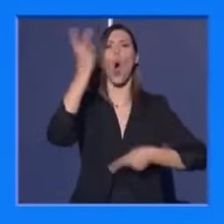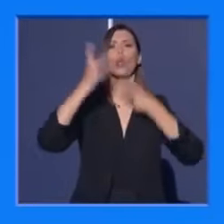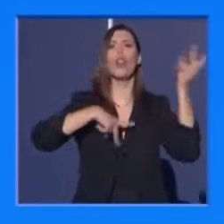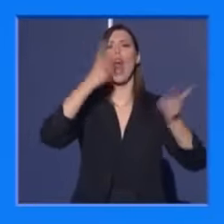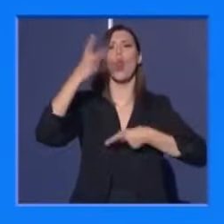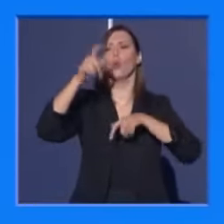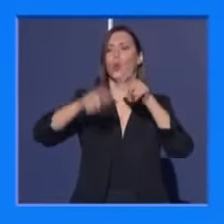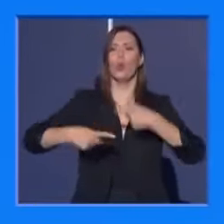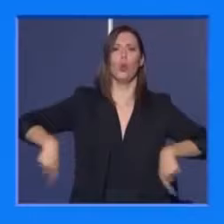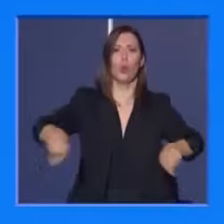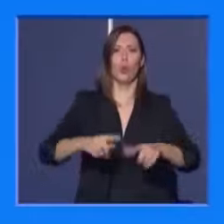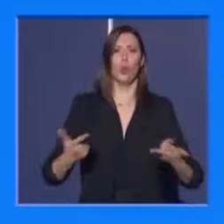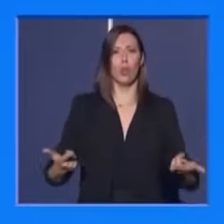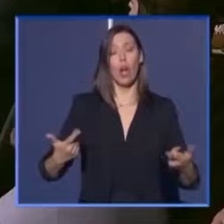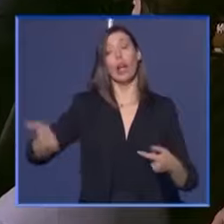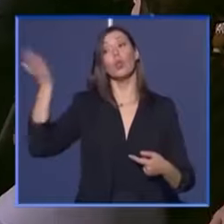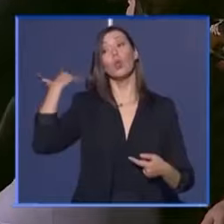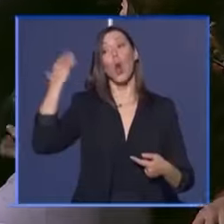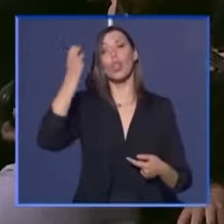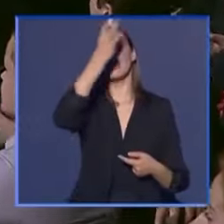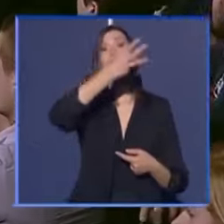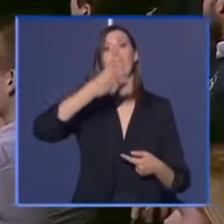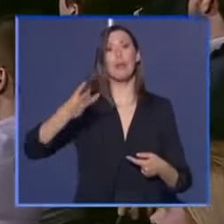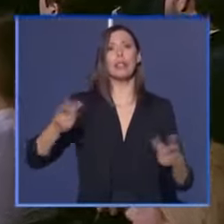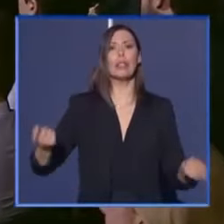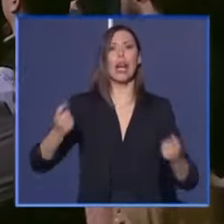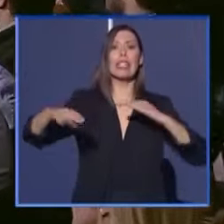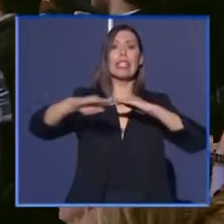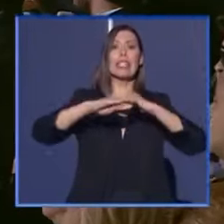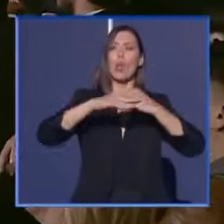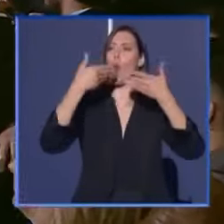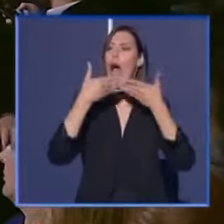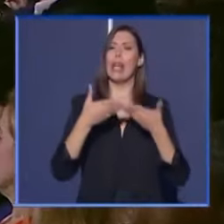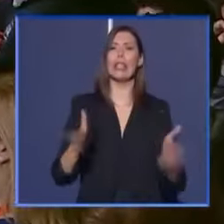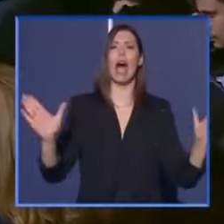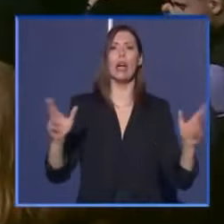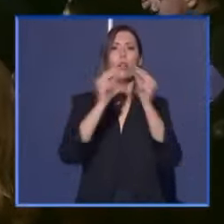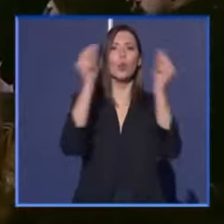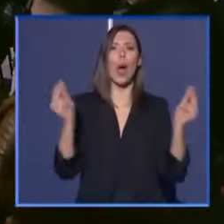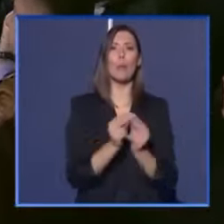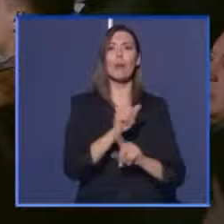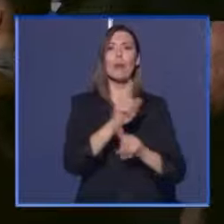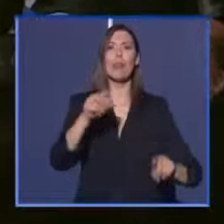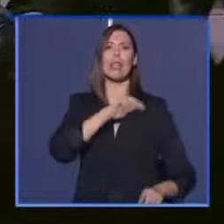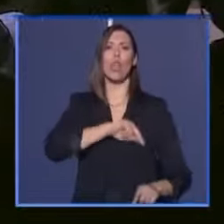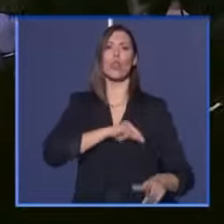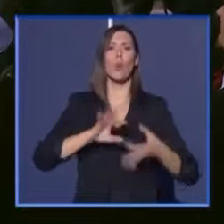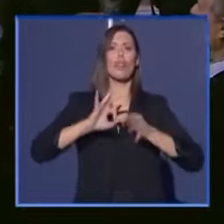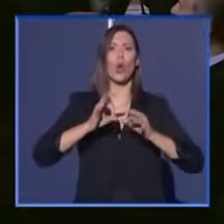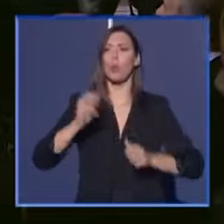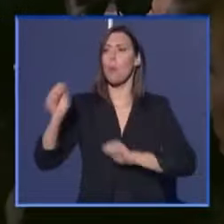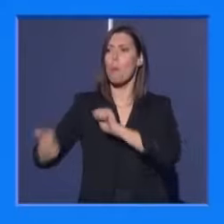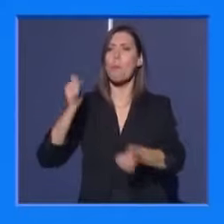τα σύνορα και ανέλαβαν οι ΜΚΟ ως κράτος εν κράτη, δημιουργήθηκαν και τα